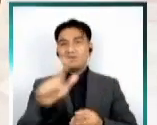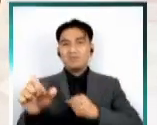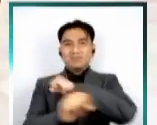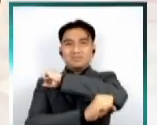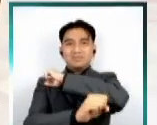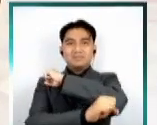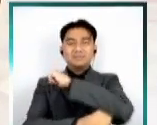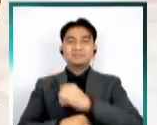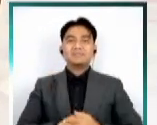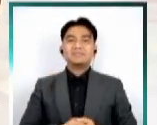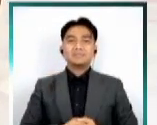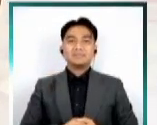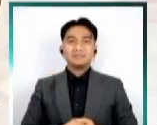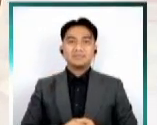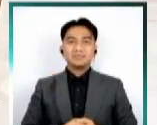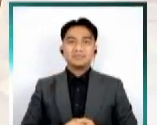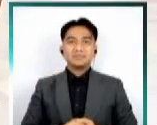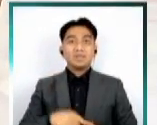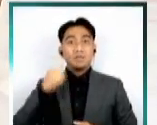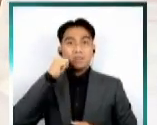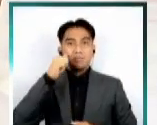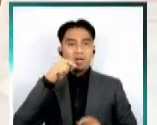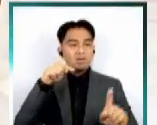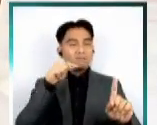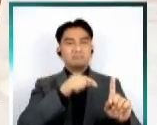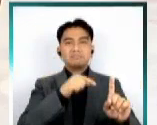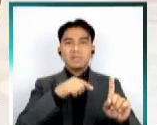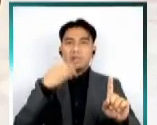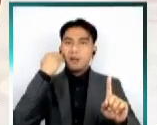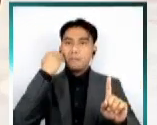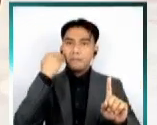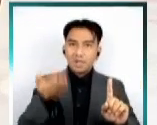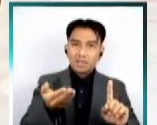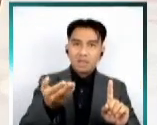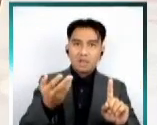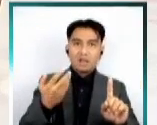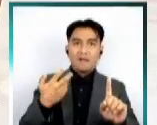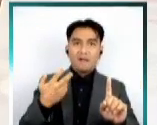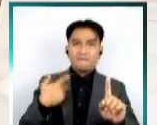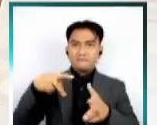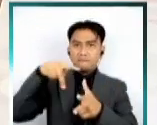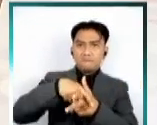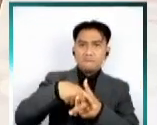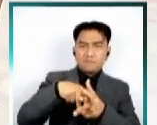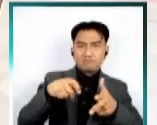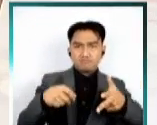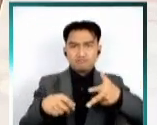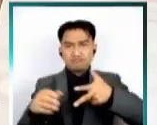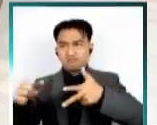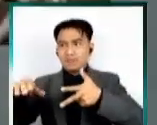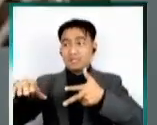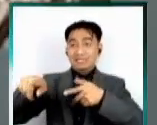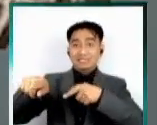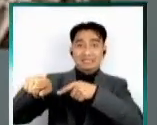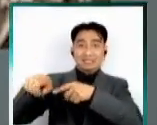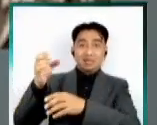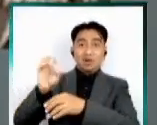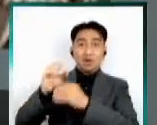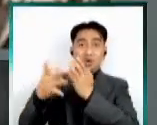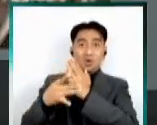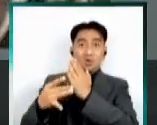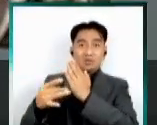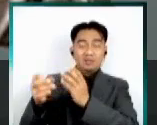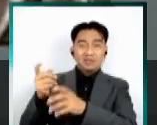Patay ang isang babaeng angkas matapos masagi ng oil tanker ang sinasakyan niyang motorsiklo. Magkasabay na binabaybay ng